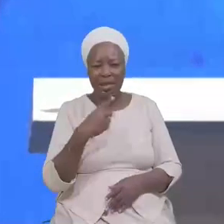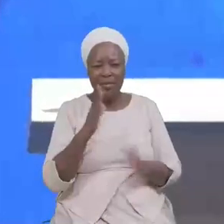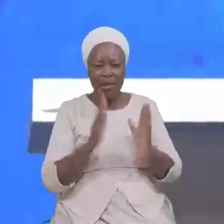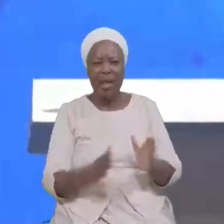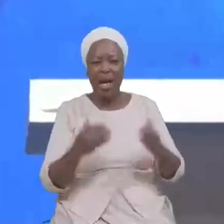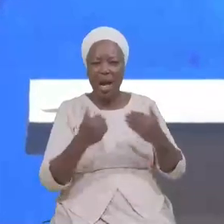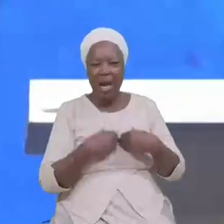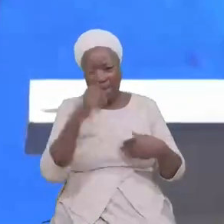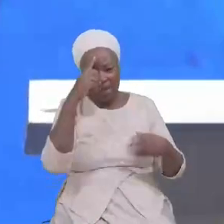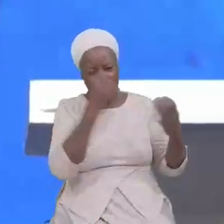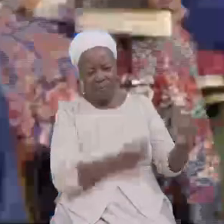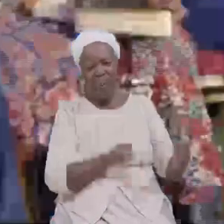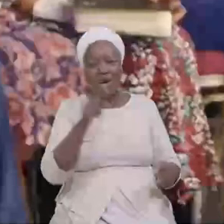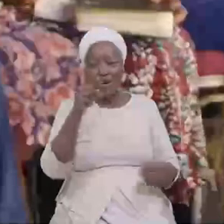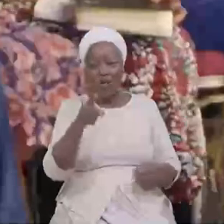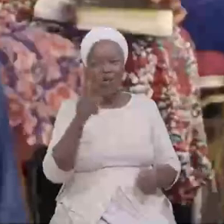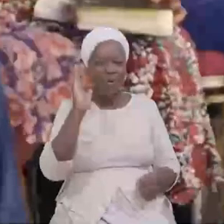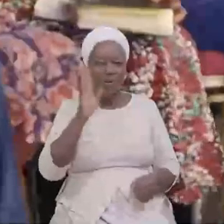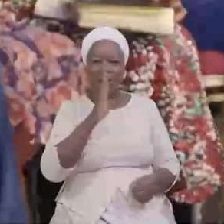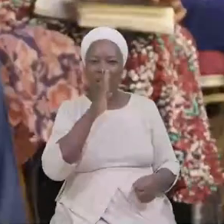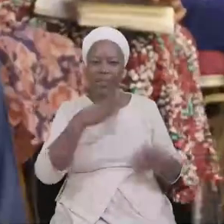Celui qui parle a la foi et tu seras guéri.